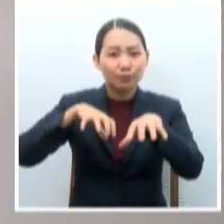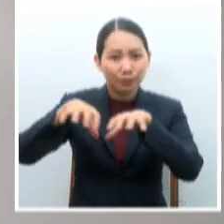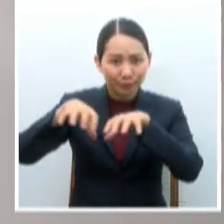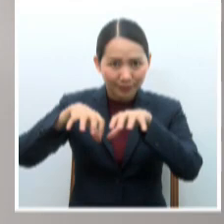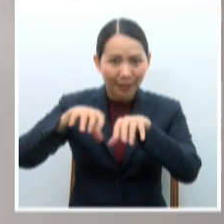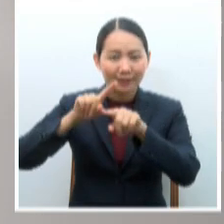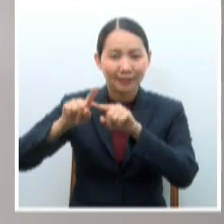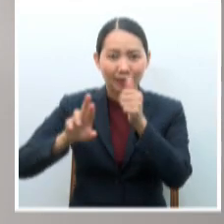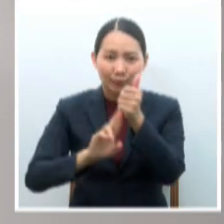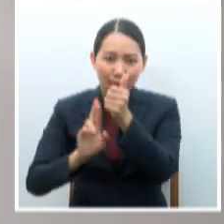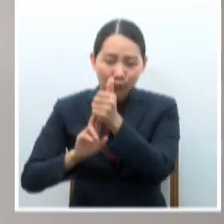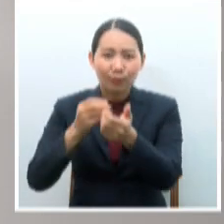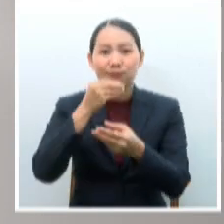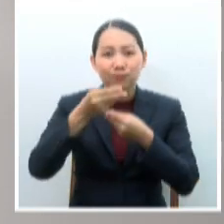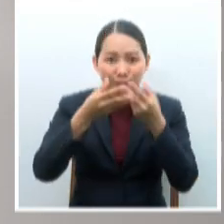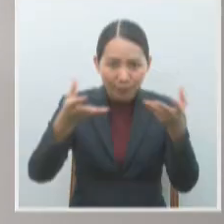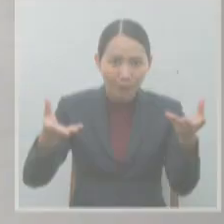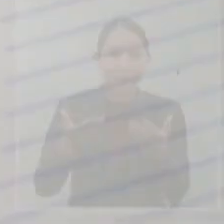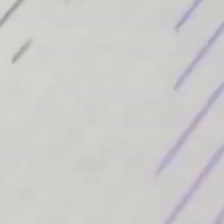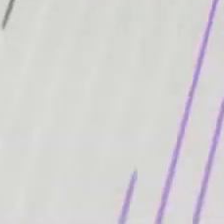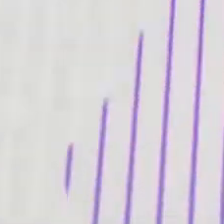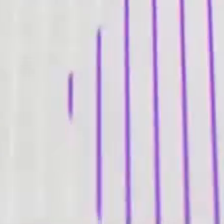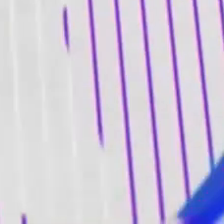ทของเราด้วยไปติดตามรับชมกันค่ะ